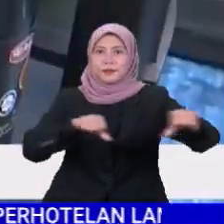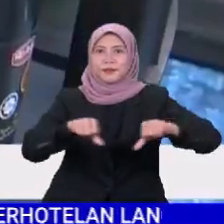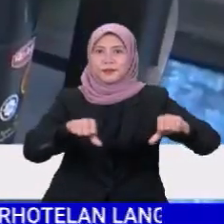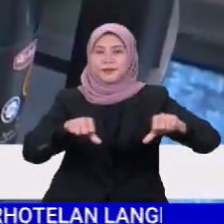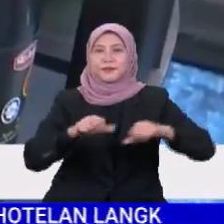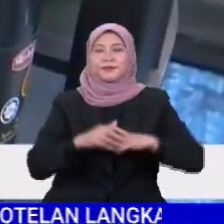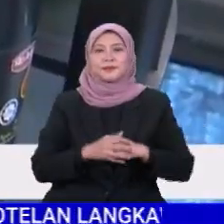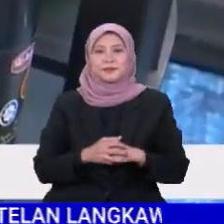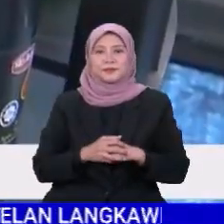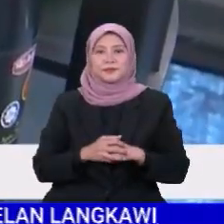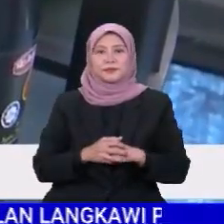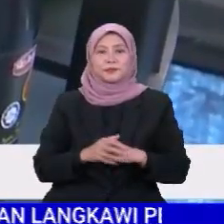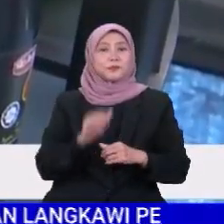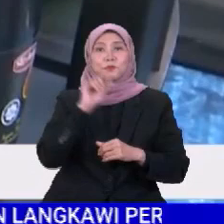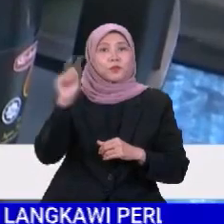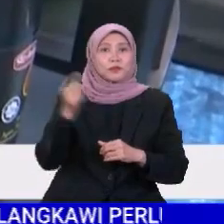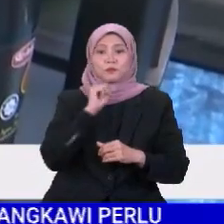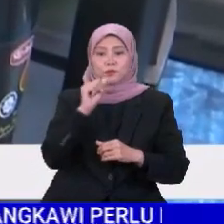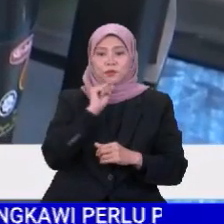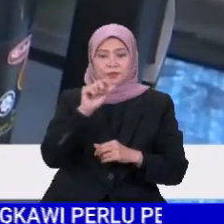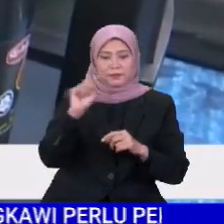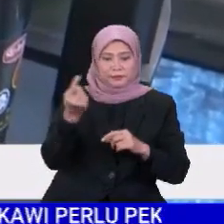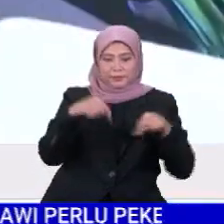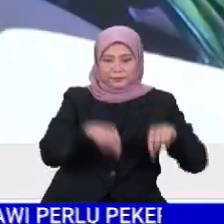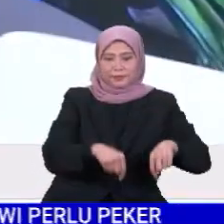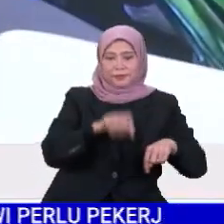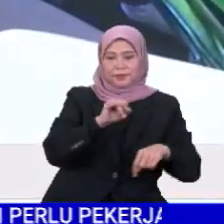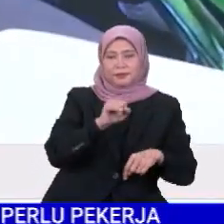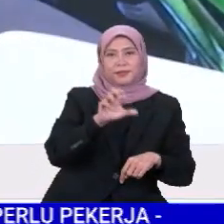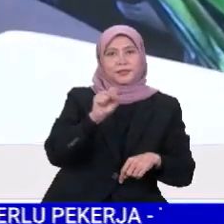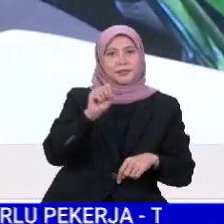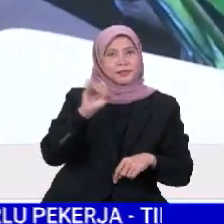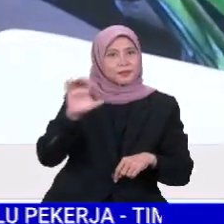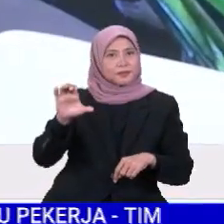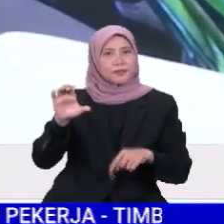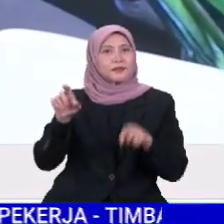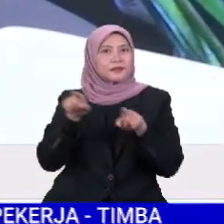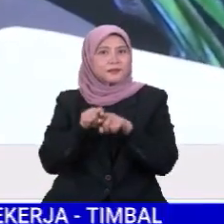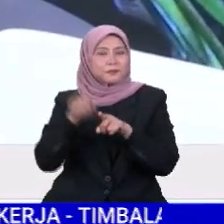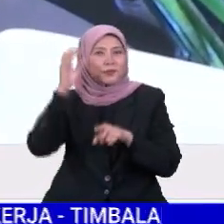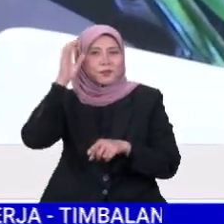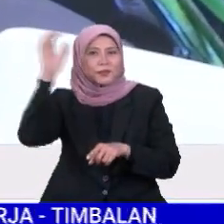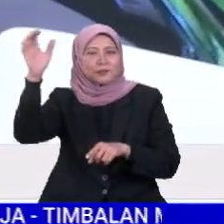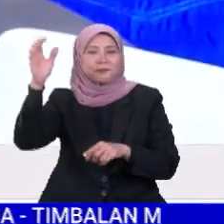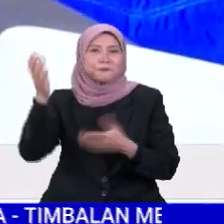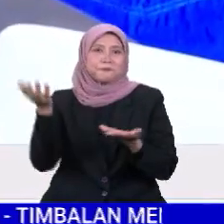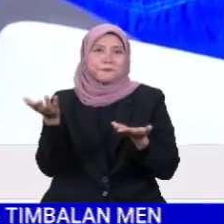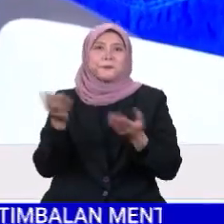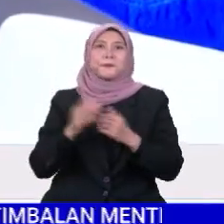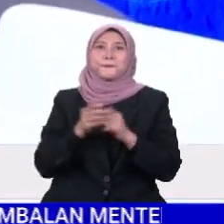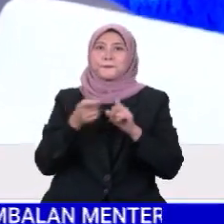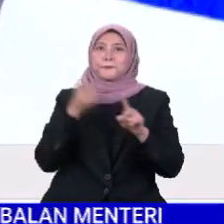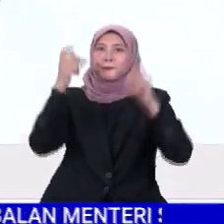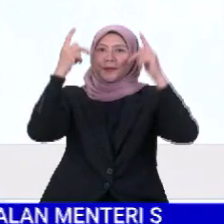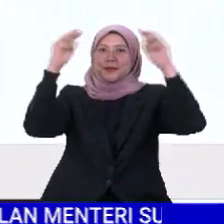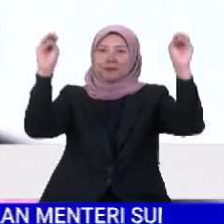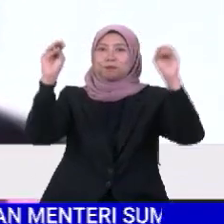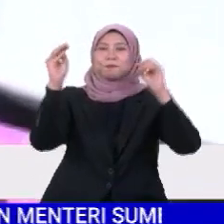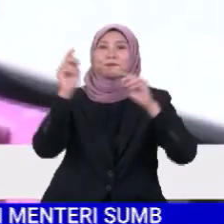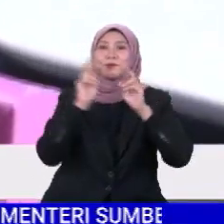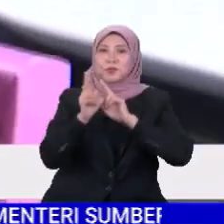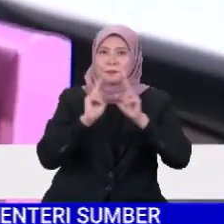Sebenarnya bukan saja di SICC pada kali ini kita mengadakan konsep seperti yang disebut oleh Yang Berhormat Perdana Menteri pada pagi